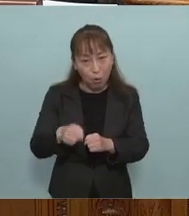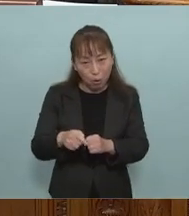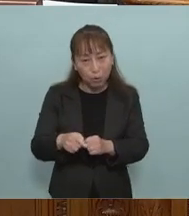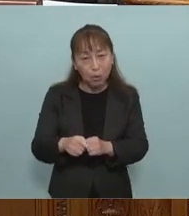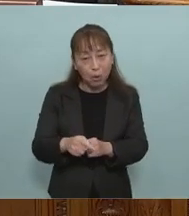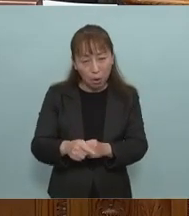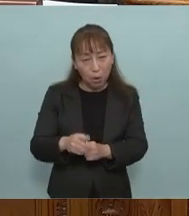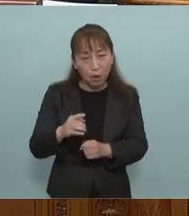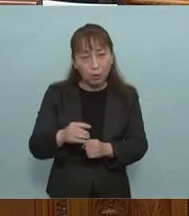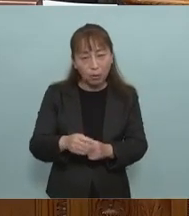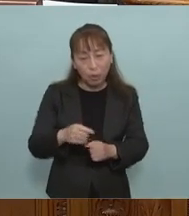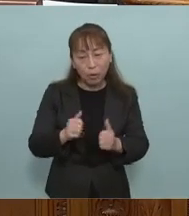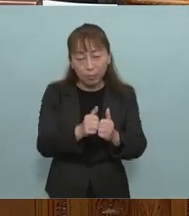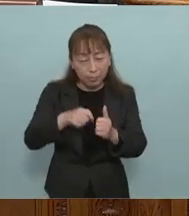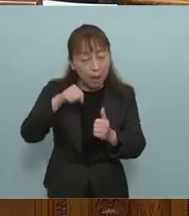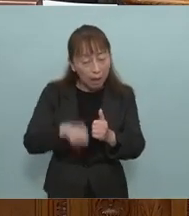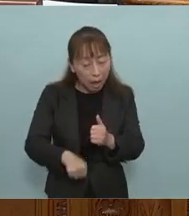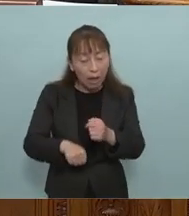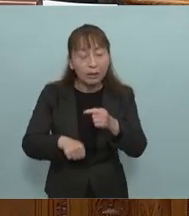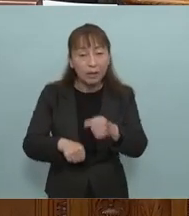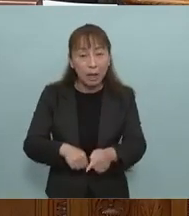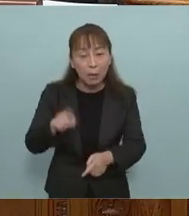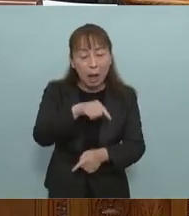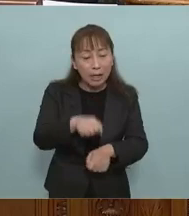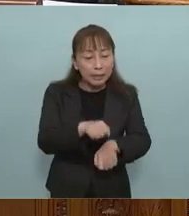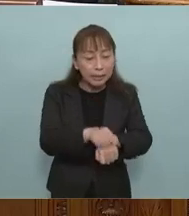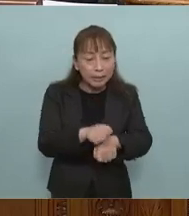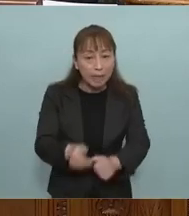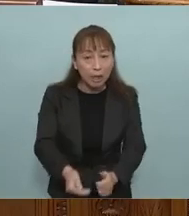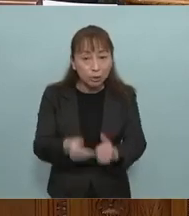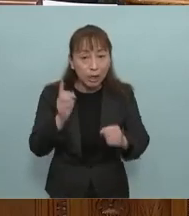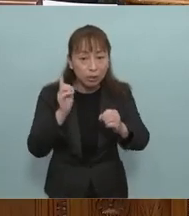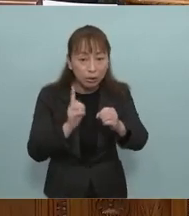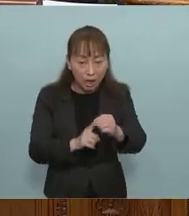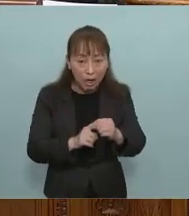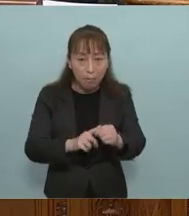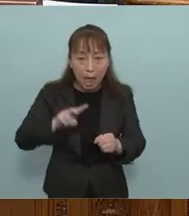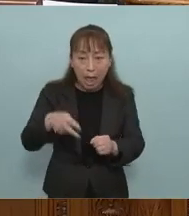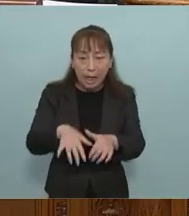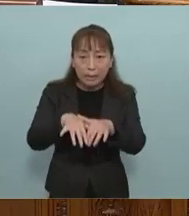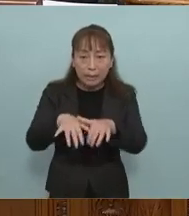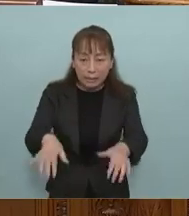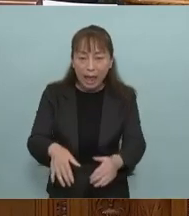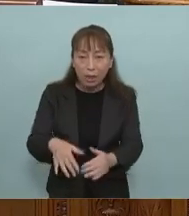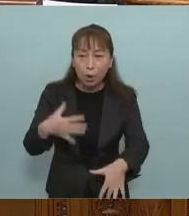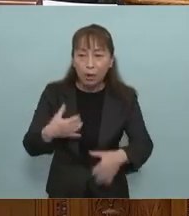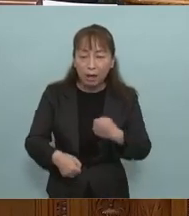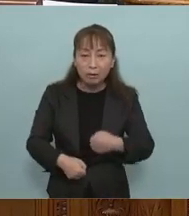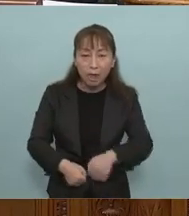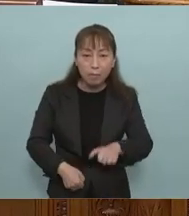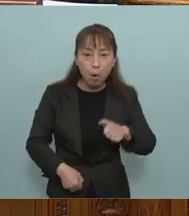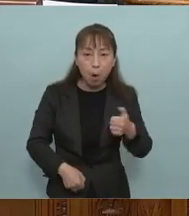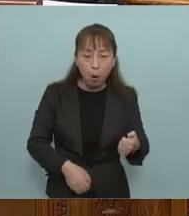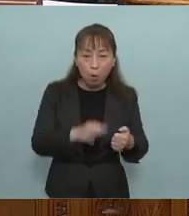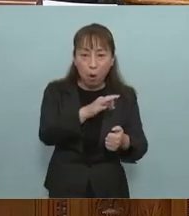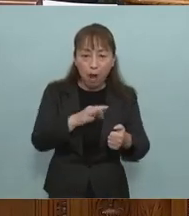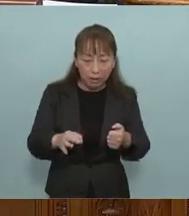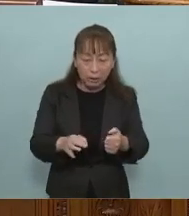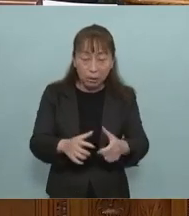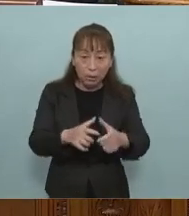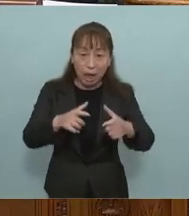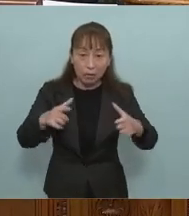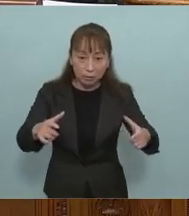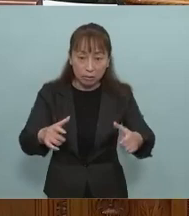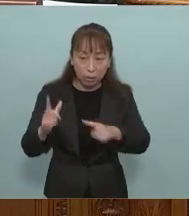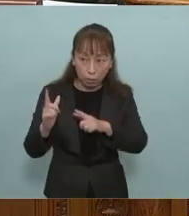化等の成長分野を牽引する人材育成のため、理系学生を5割程度に引き上げることが掲